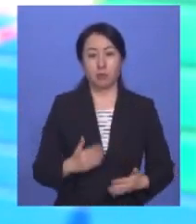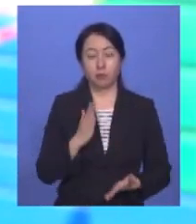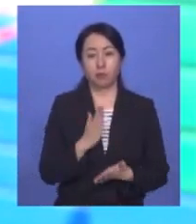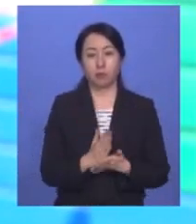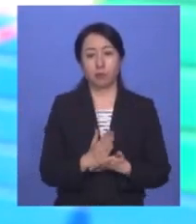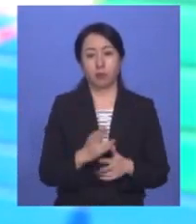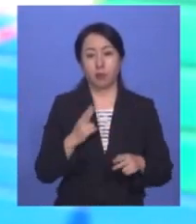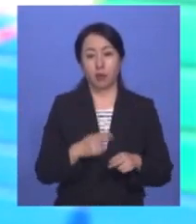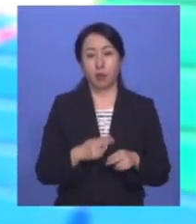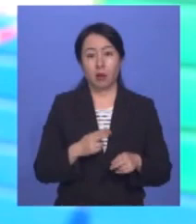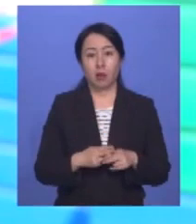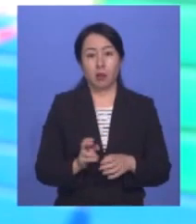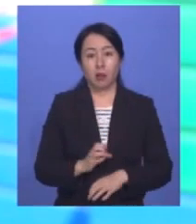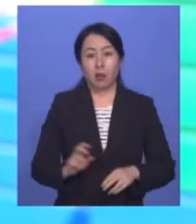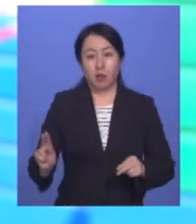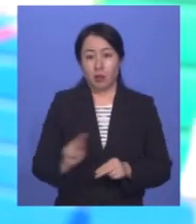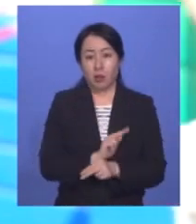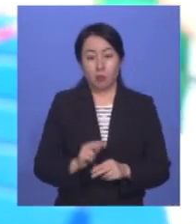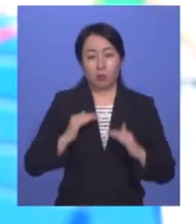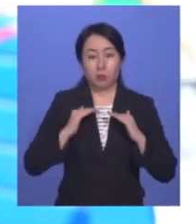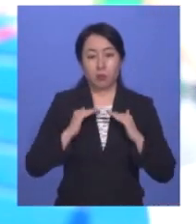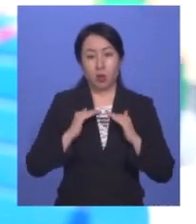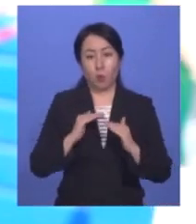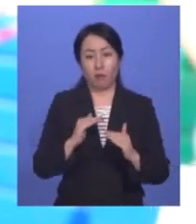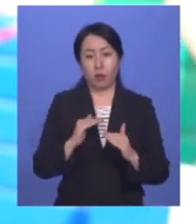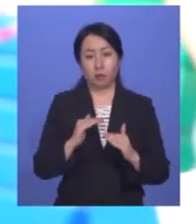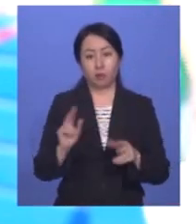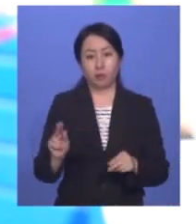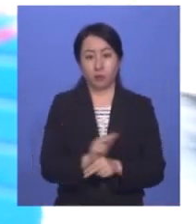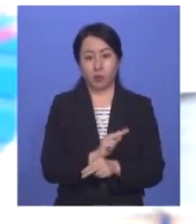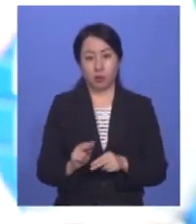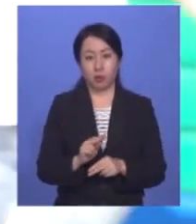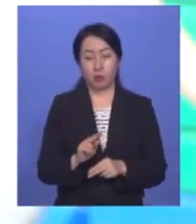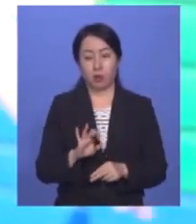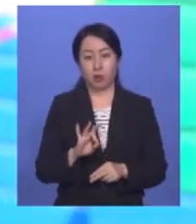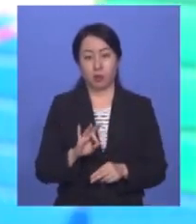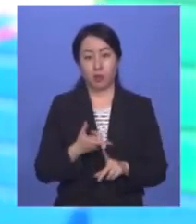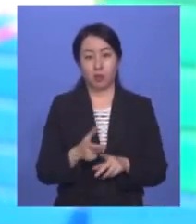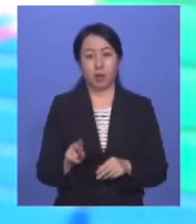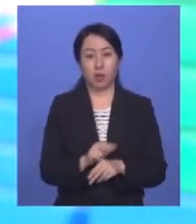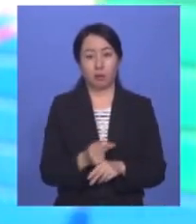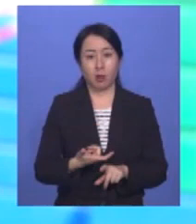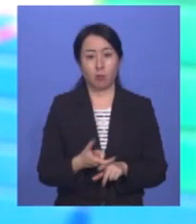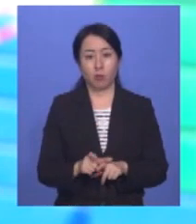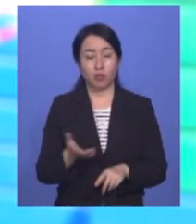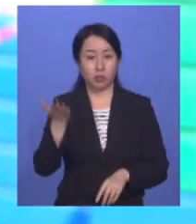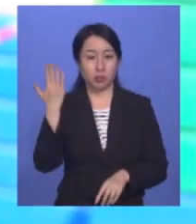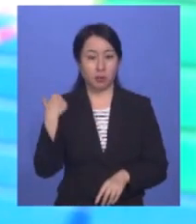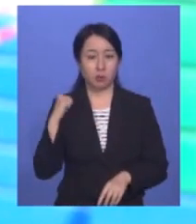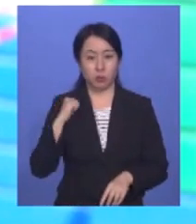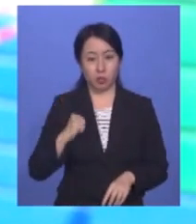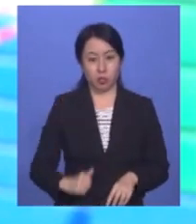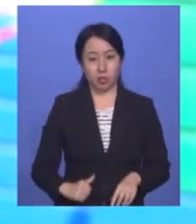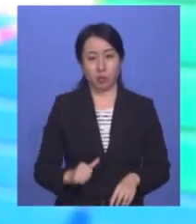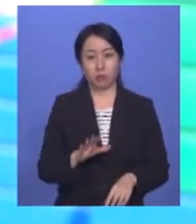установка металлосайдинга, ремонт кровли, ремонт крыльц. Этого ремонта мы очень давно ждали,